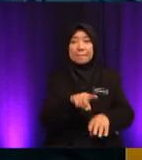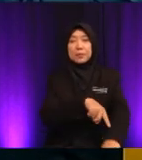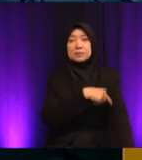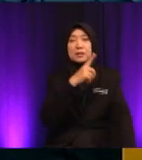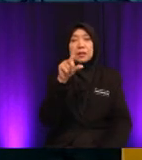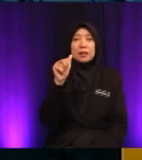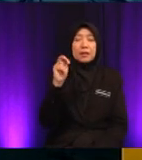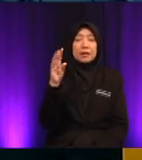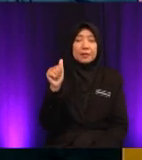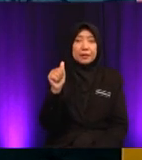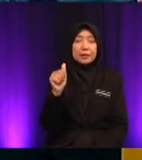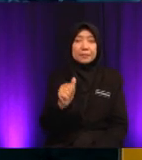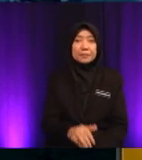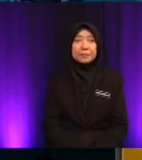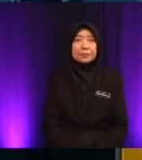Oke